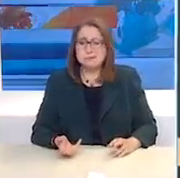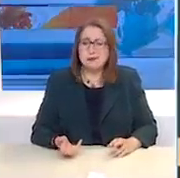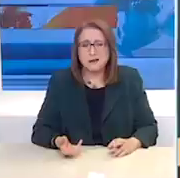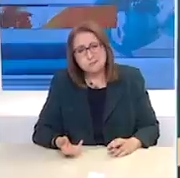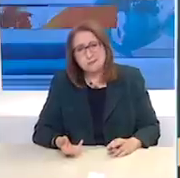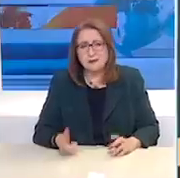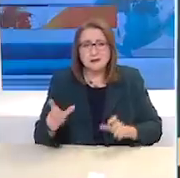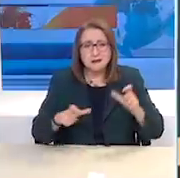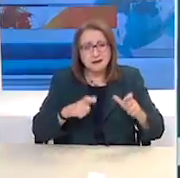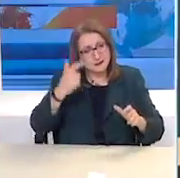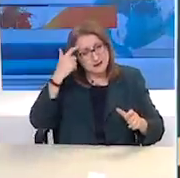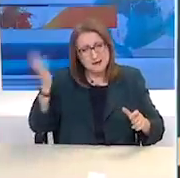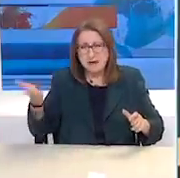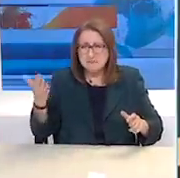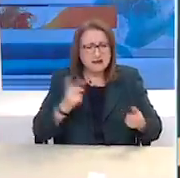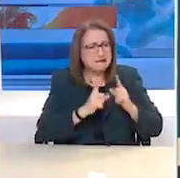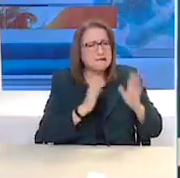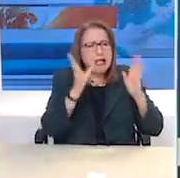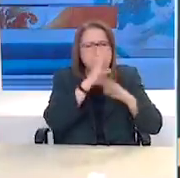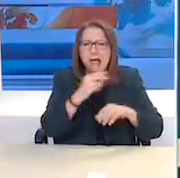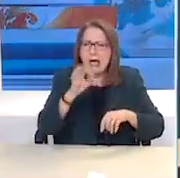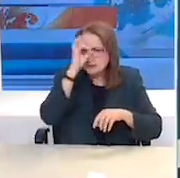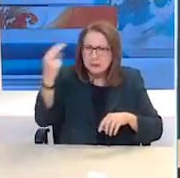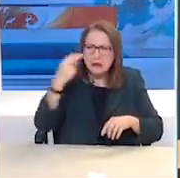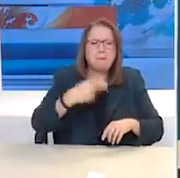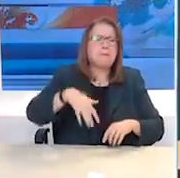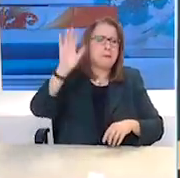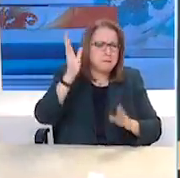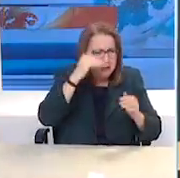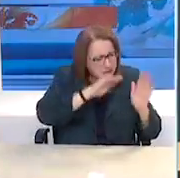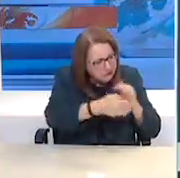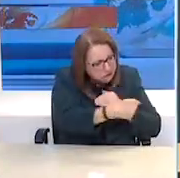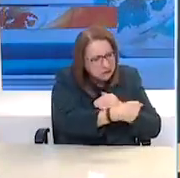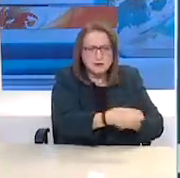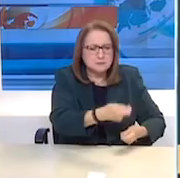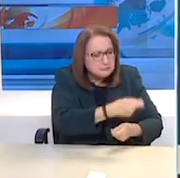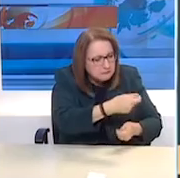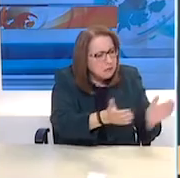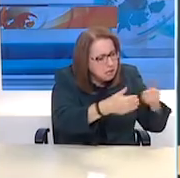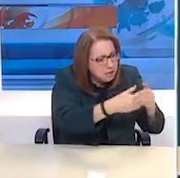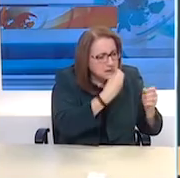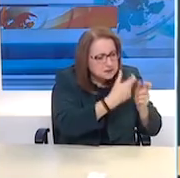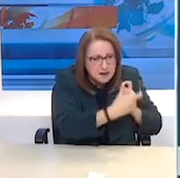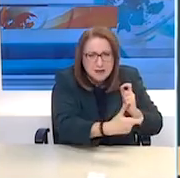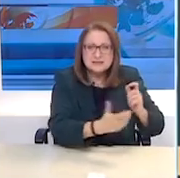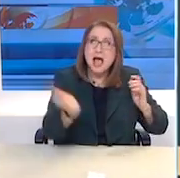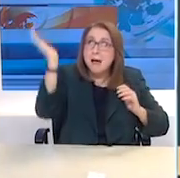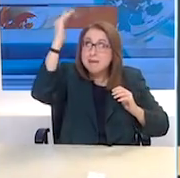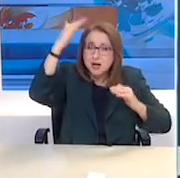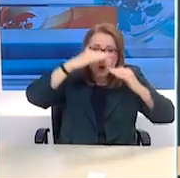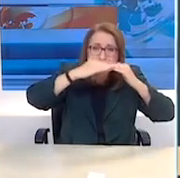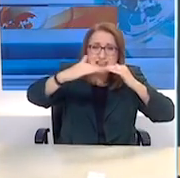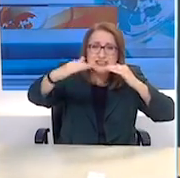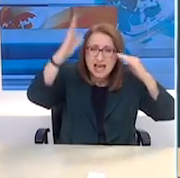οδηγήσει σε πιλωτές, σε ταράτσες, σε συγχρονισμό, στο να μαζευτούμε από